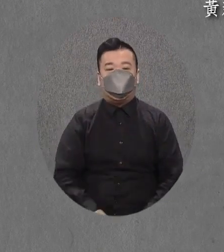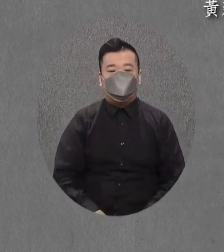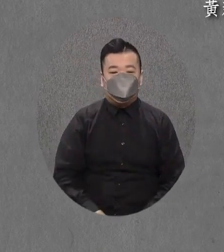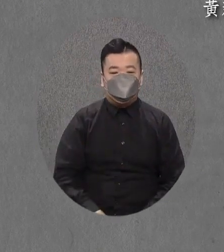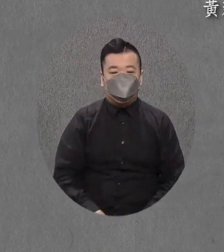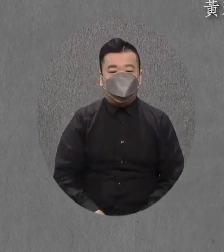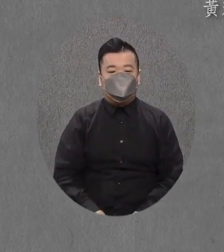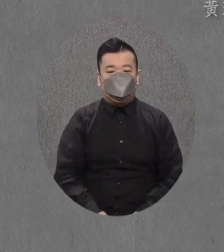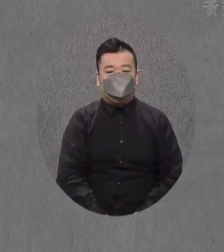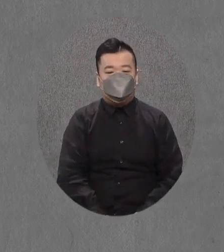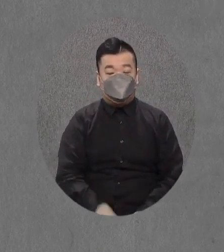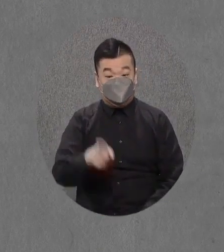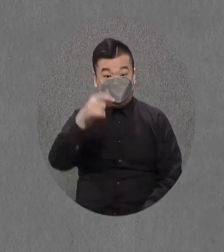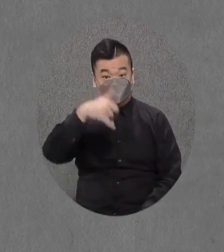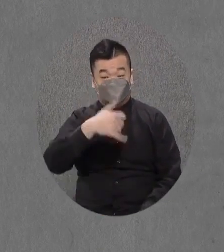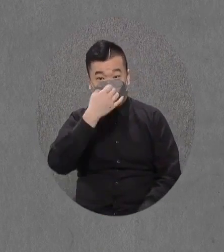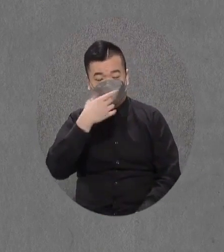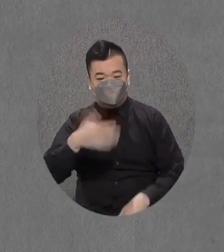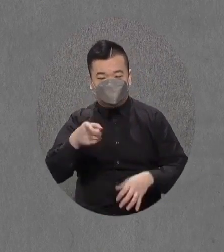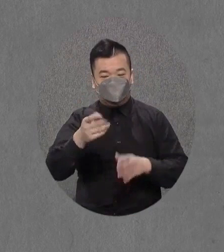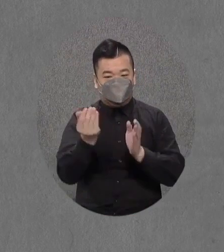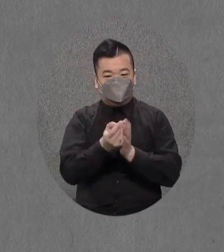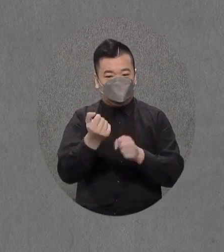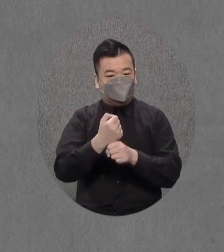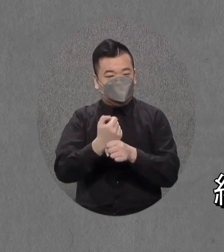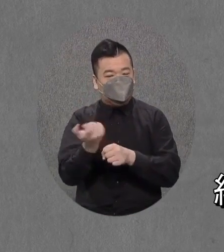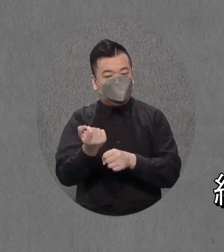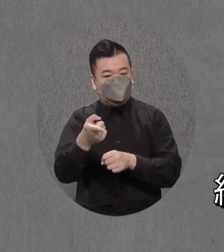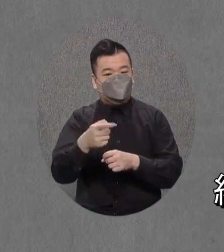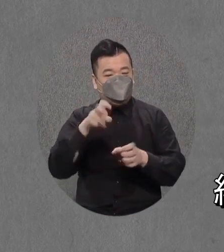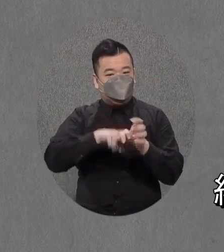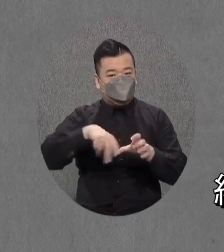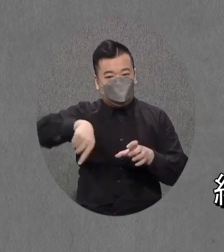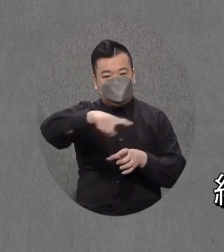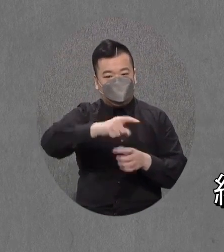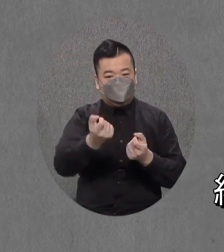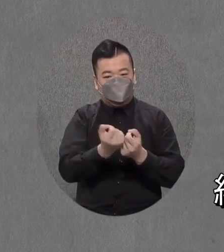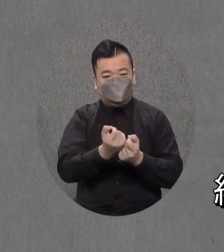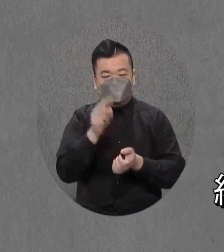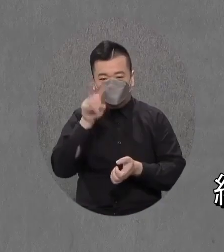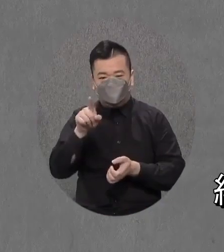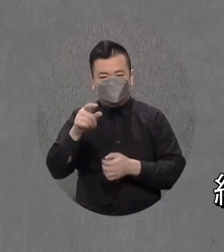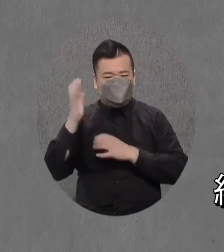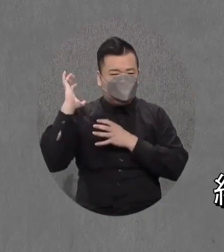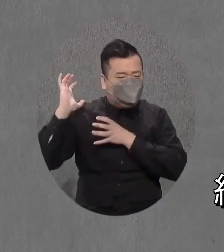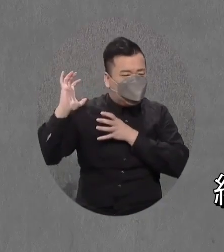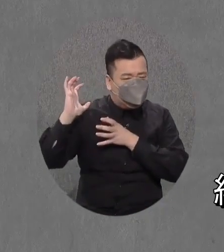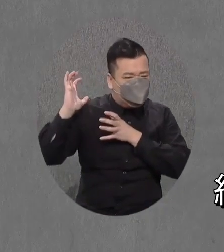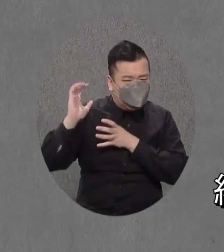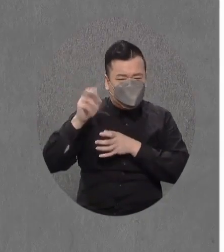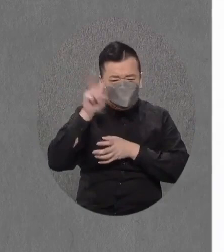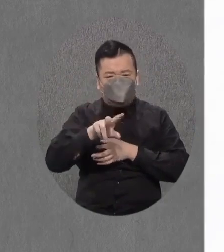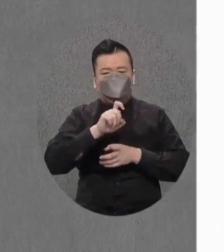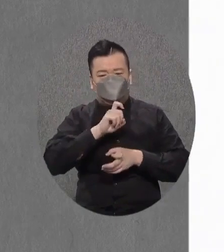黃新波當時就嚟咗香港啦，佢喺西環碼頭附近翻工，成日就見到碼頭上邊有啲苦力或者一啲拾荒